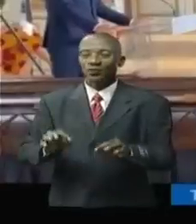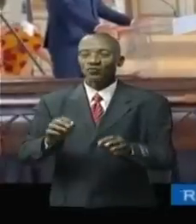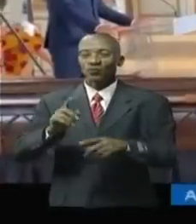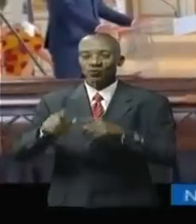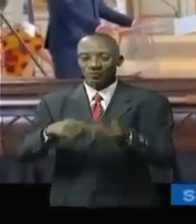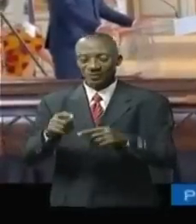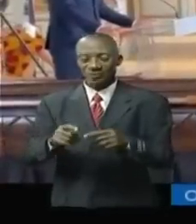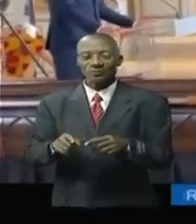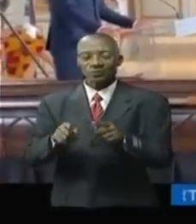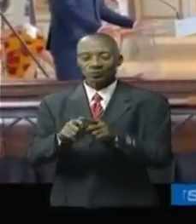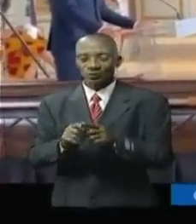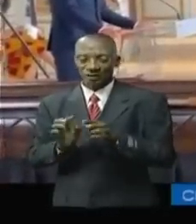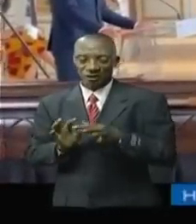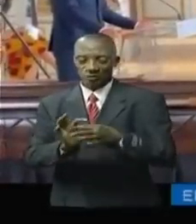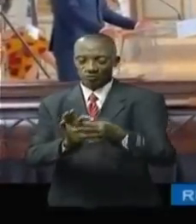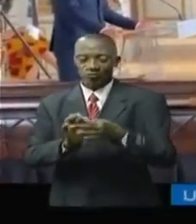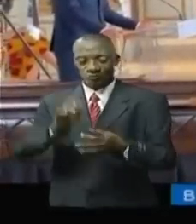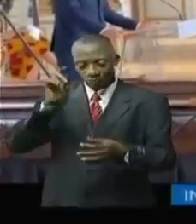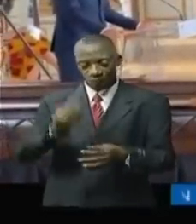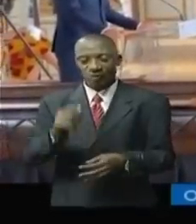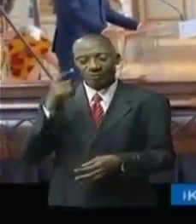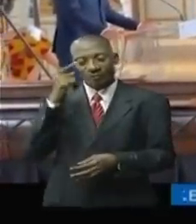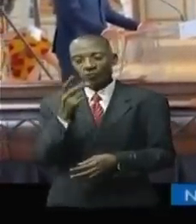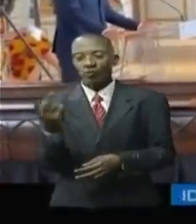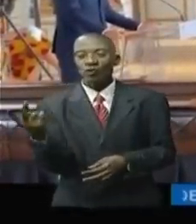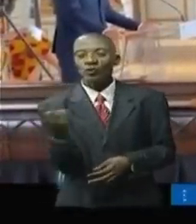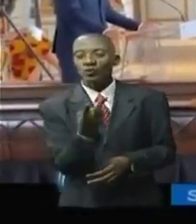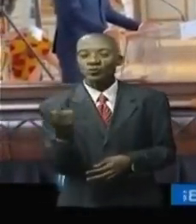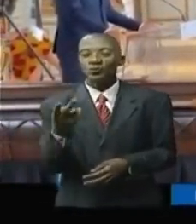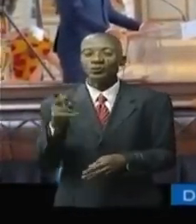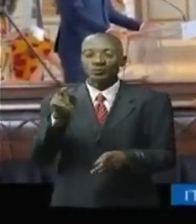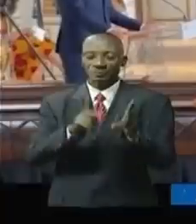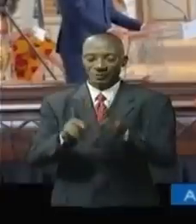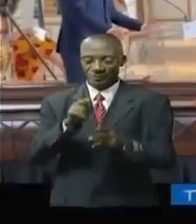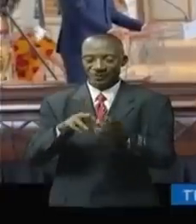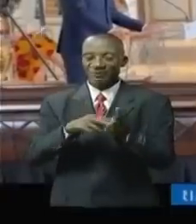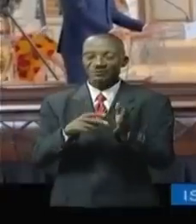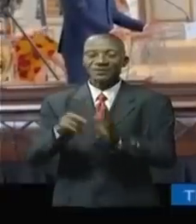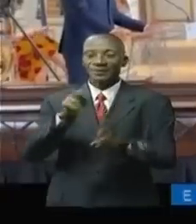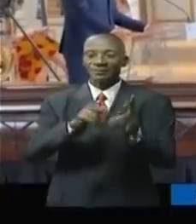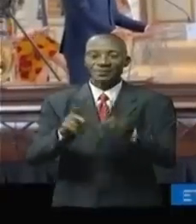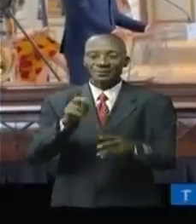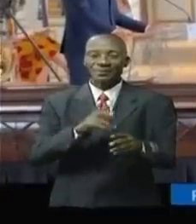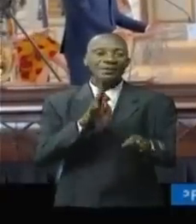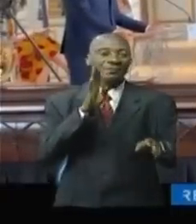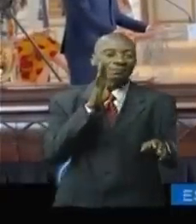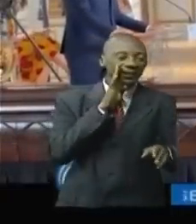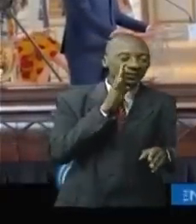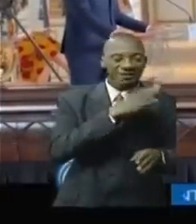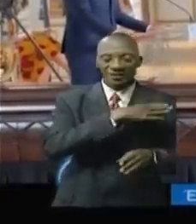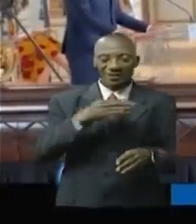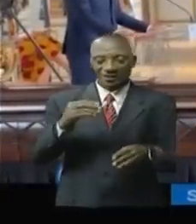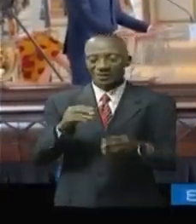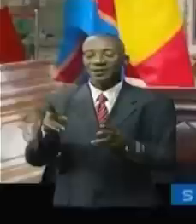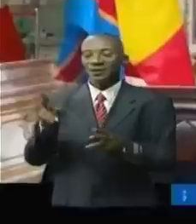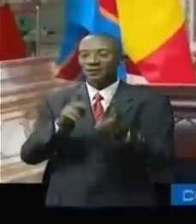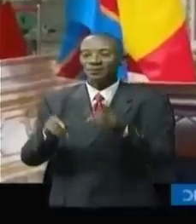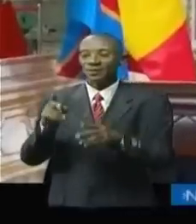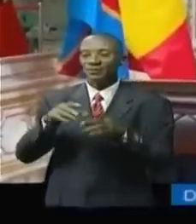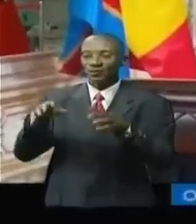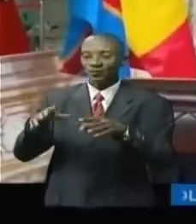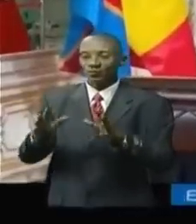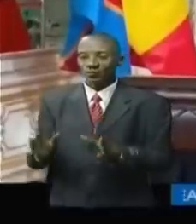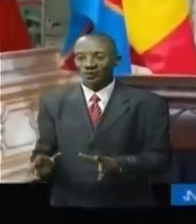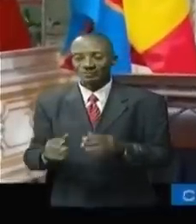Ce mot est sur toutes les lèvres ce matin. Et par enfin, nous entendons trop tard.